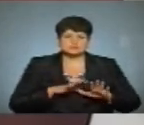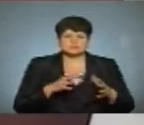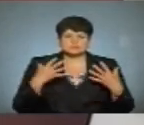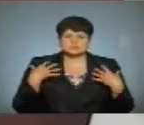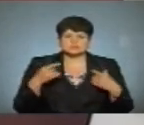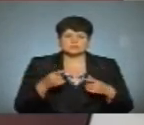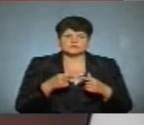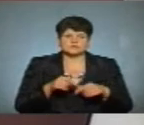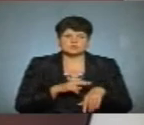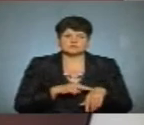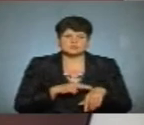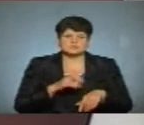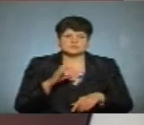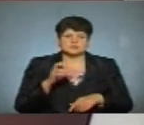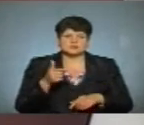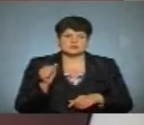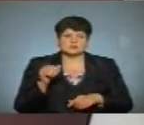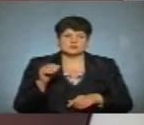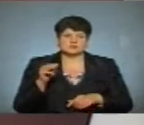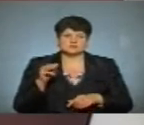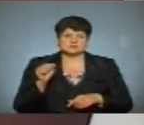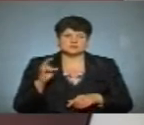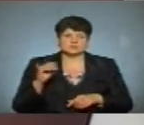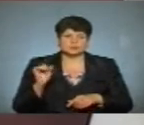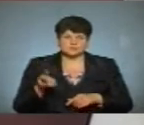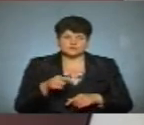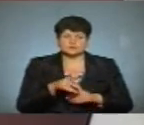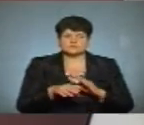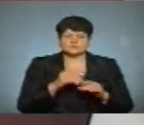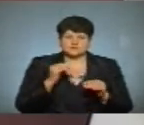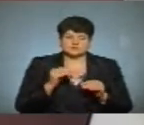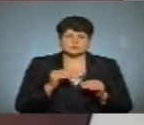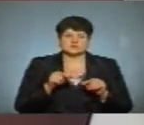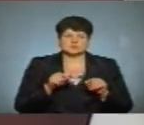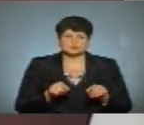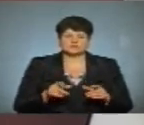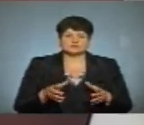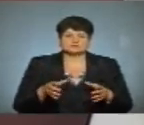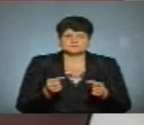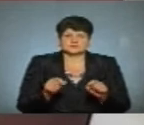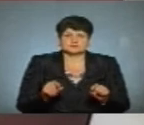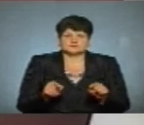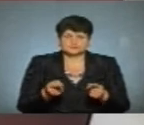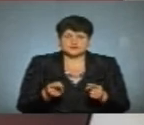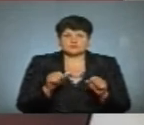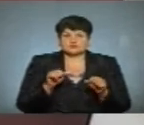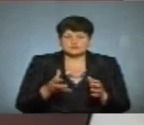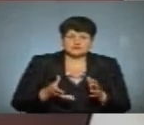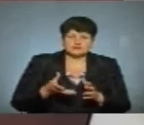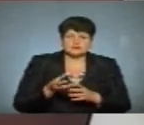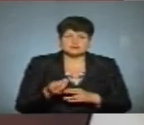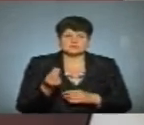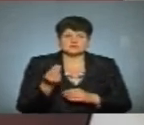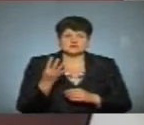відділу поліції Сергій Гатанюк. За його словами, суд обрав йому міру запобіжного заходу – тримання під вартою з можливістю внесення